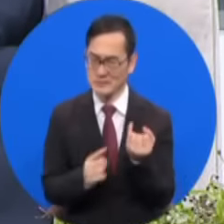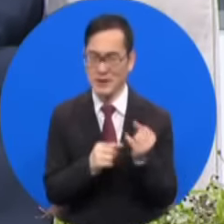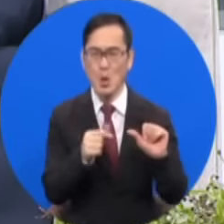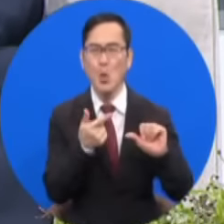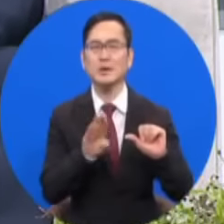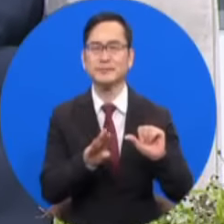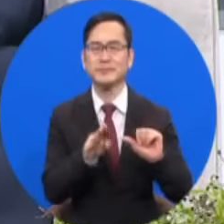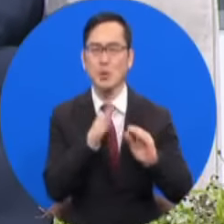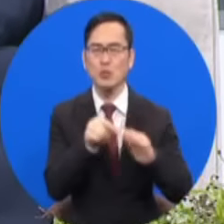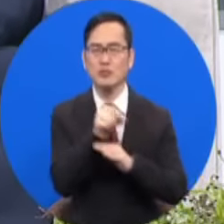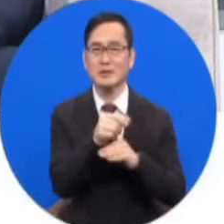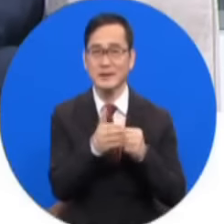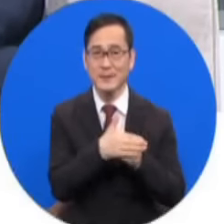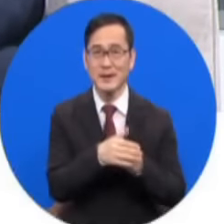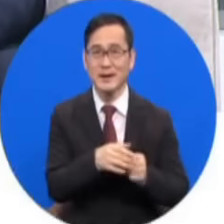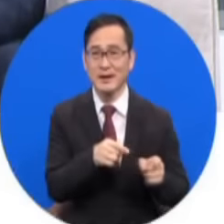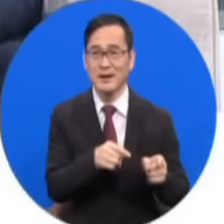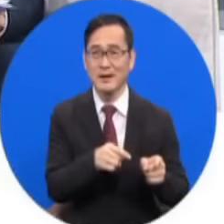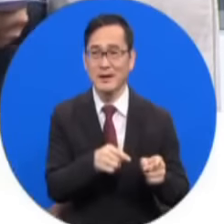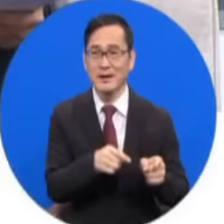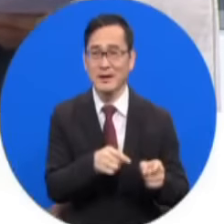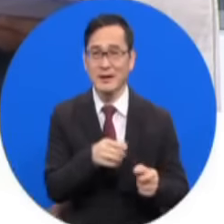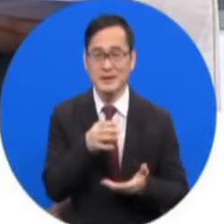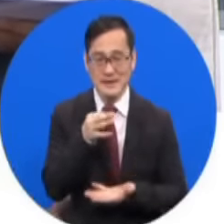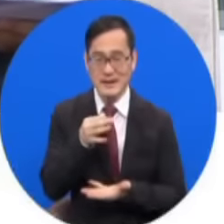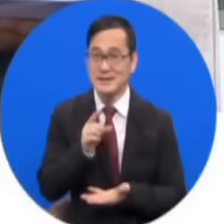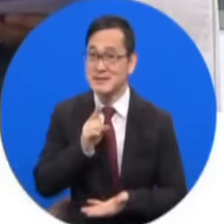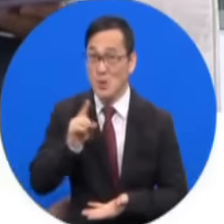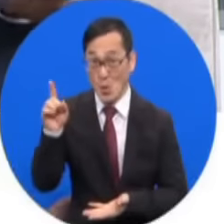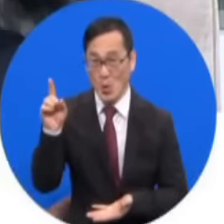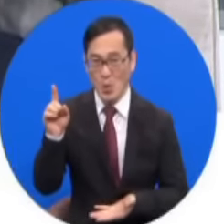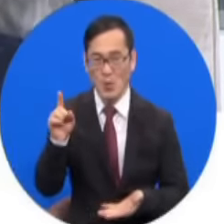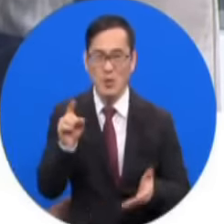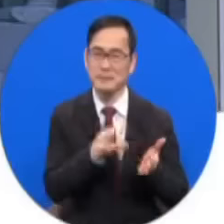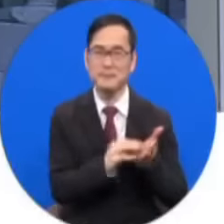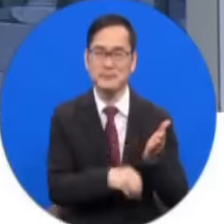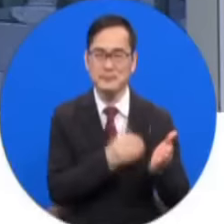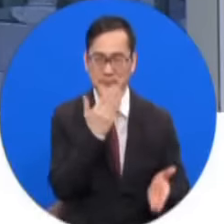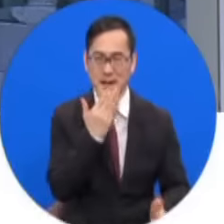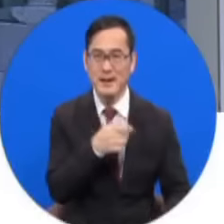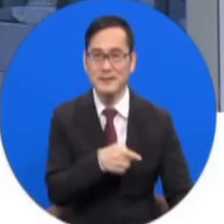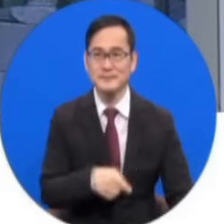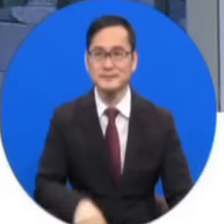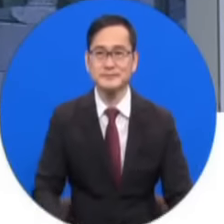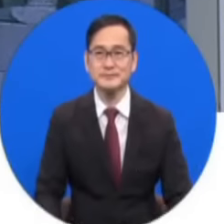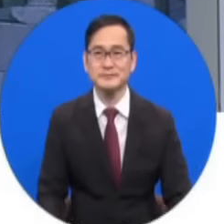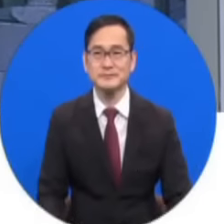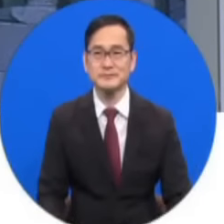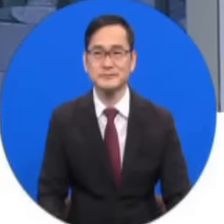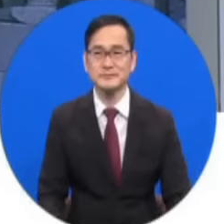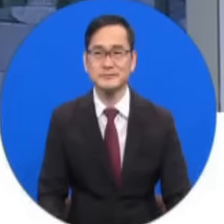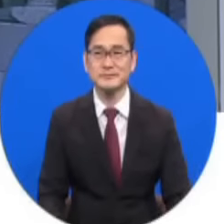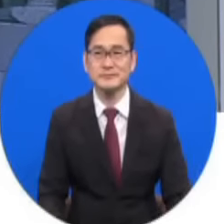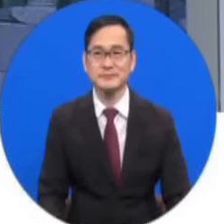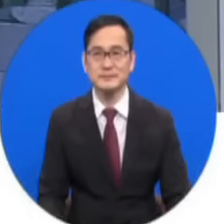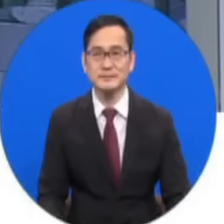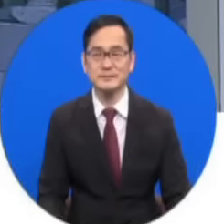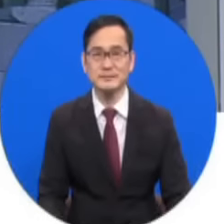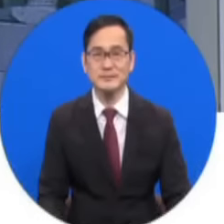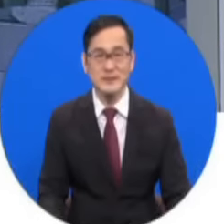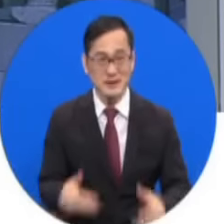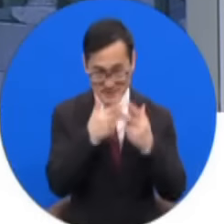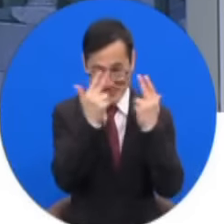거기에 공직자 재산신고 대상은 아니겠죠 그 질문을 드린 이유가 조사님 이재명 대표보다 자산이 많아요 이재명